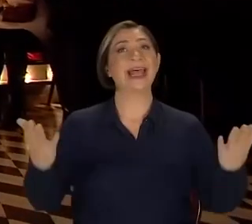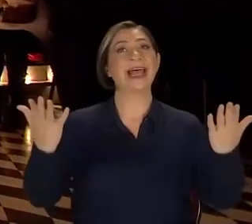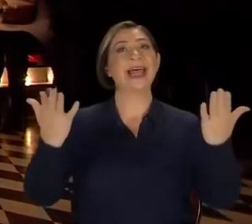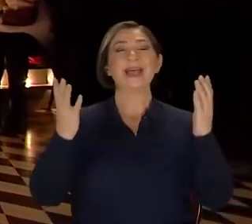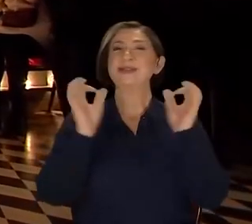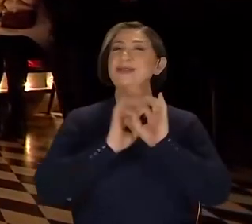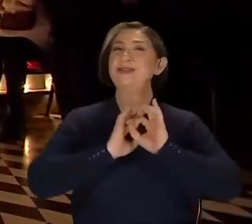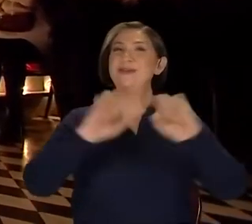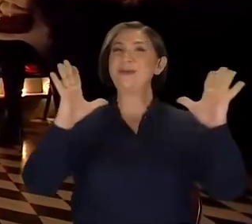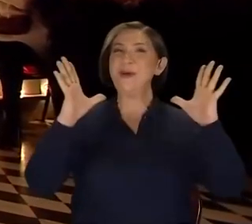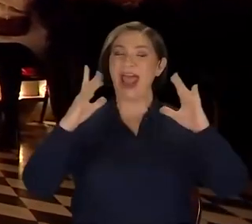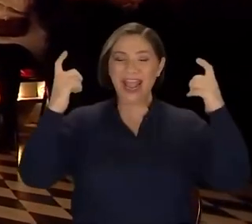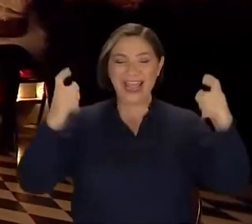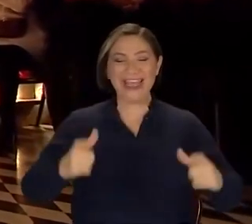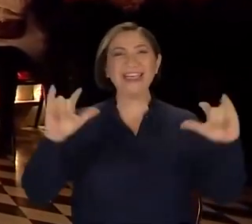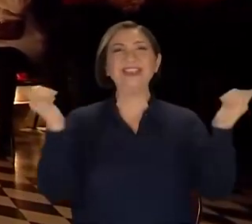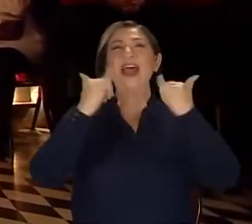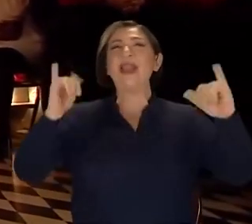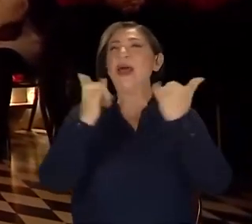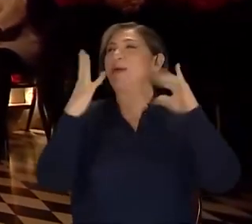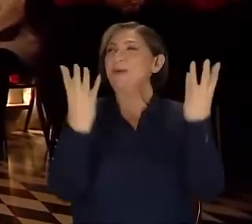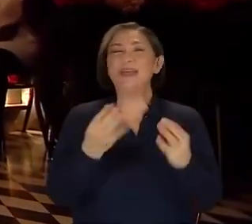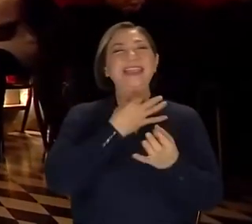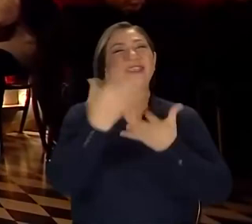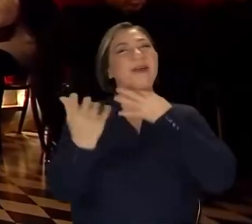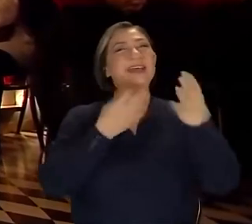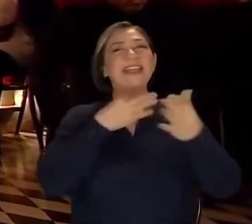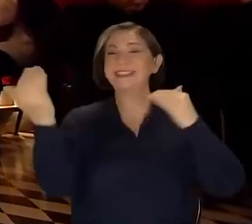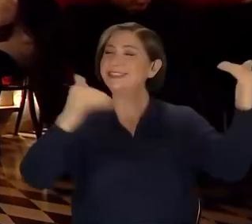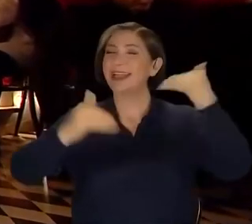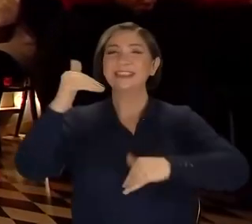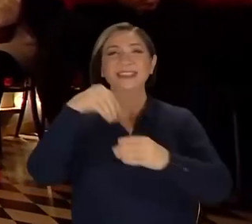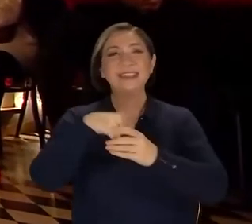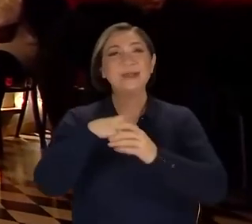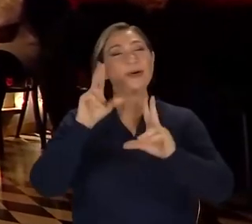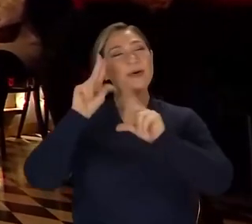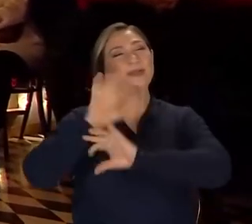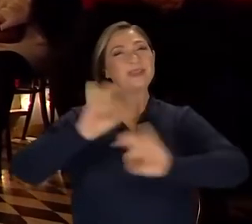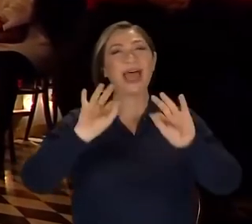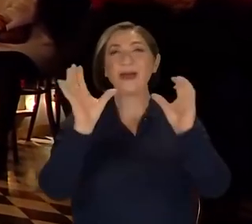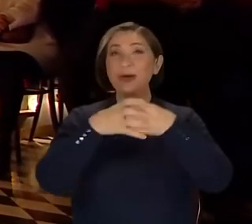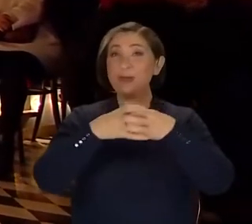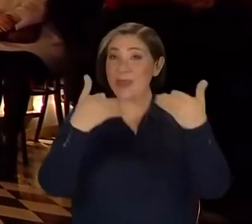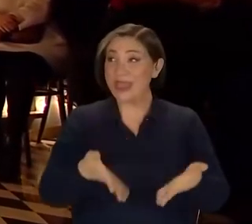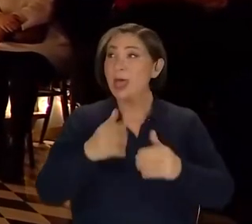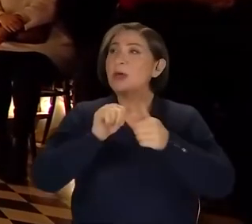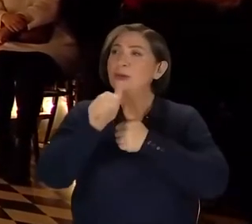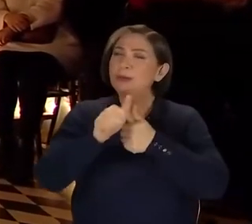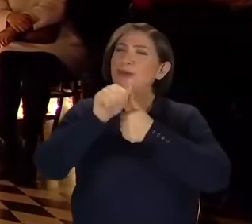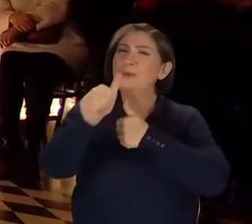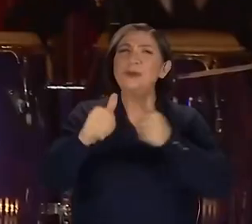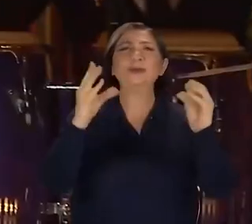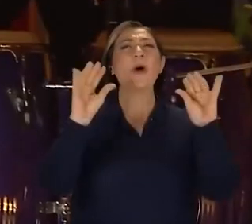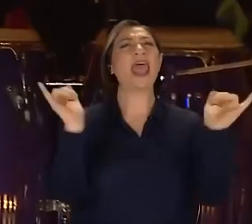Aman şekerim, kabaremiz şenlenmiş. Teşekkür ederiz geldiğiniz için. Uykusuzlar Kulübü'nde bu gece uzun uzun